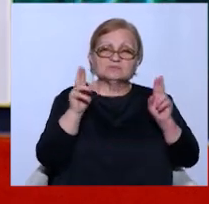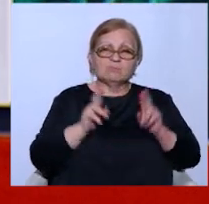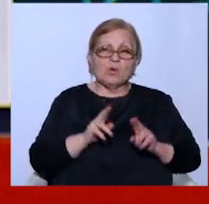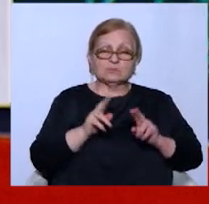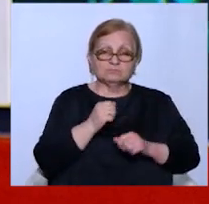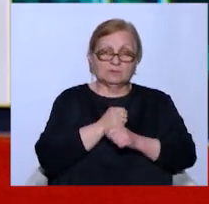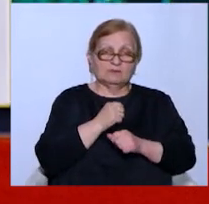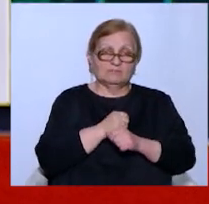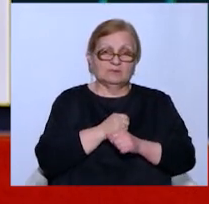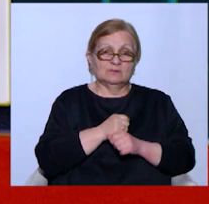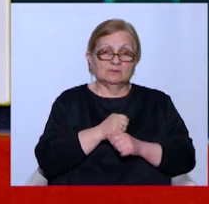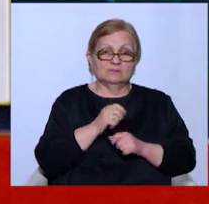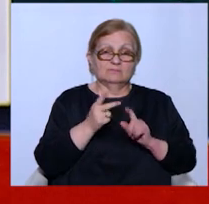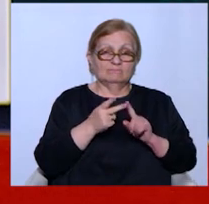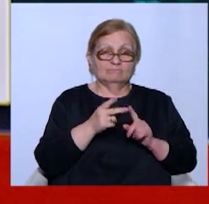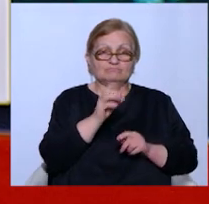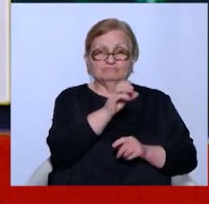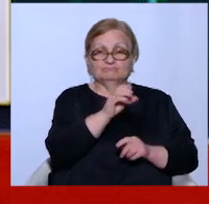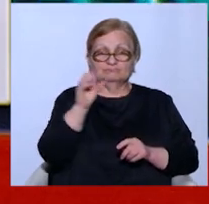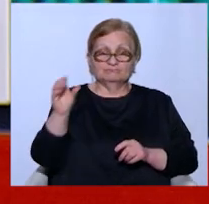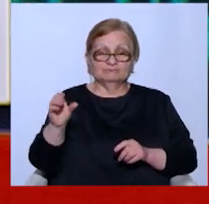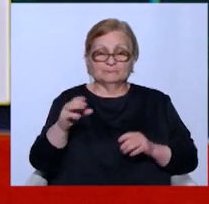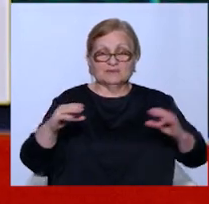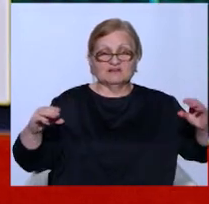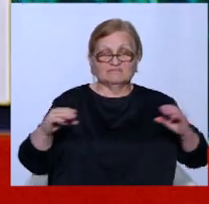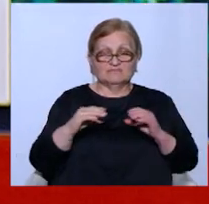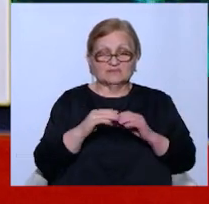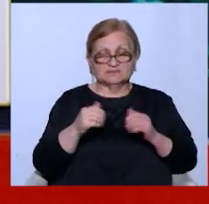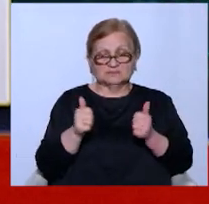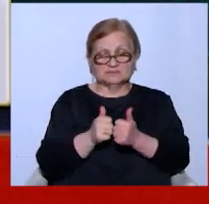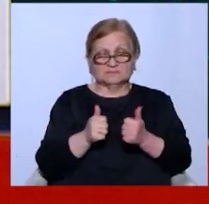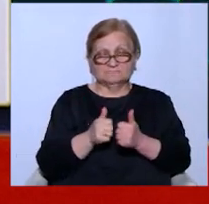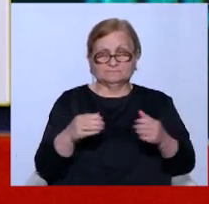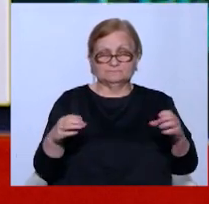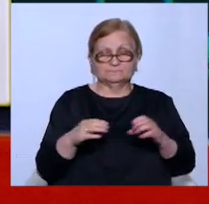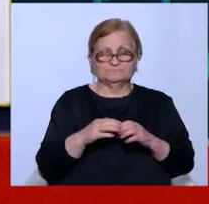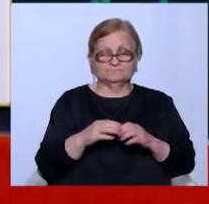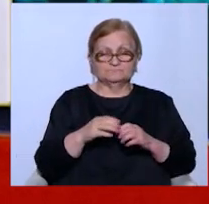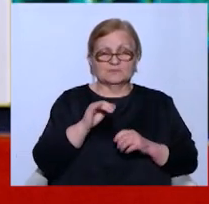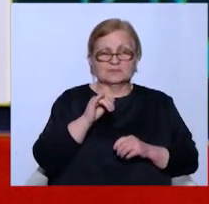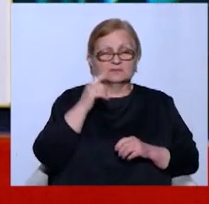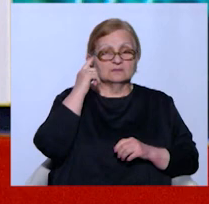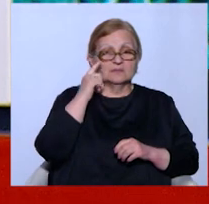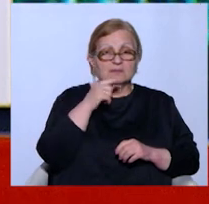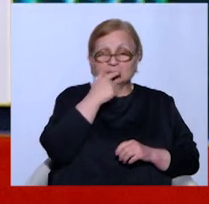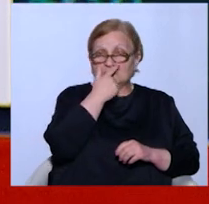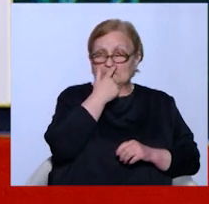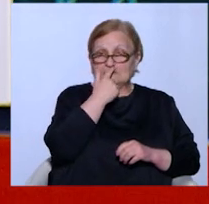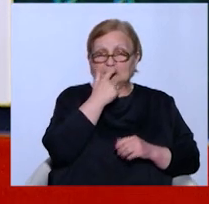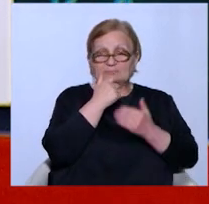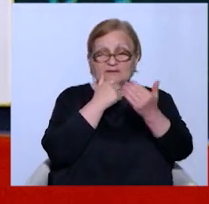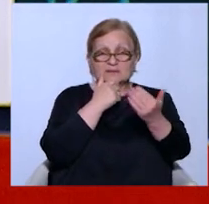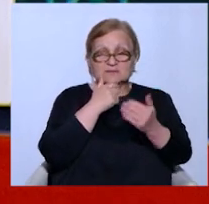გავაკეთოთ. აი ეს მეორე მართკუთხედი წამოვიღოთ და გვერდიდან მივადოთ ამ ჩვენ პირველ მართკუთხედს. ეხლა გავიაზროთ რა ხდება. აი ეს